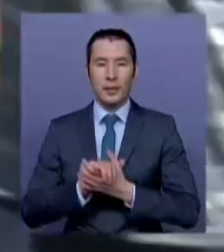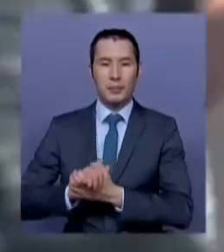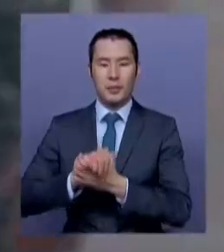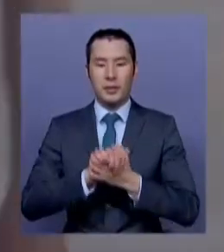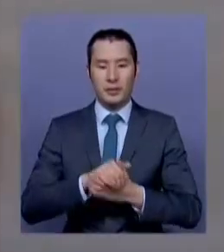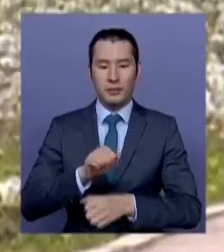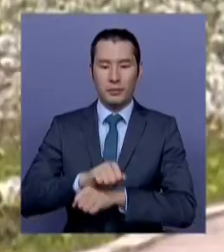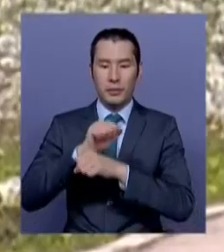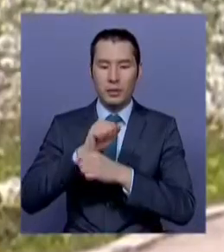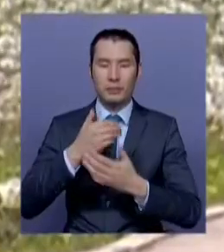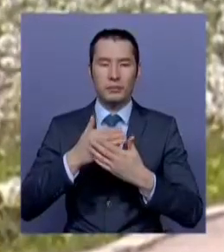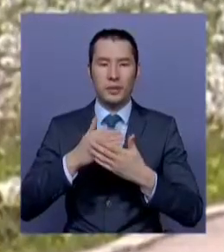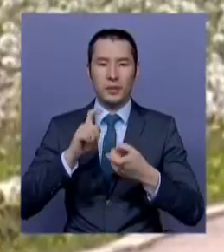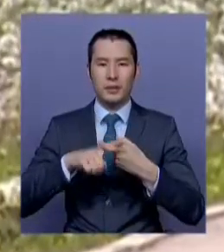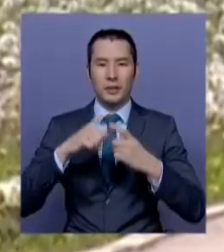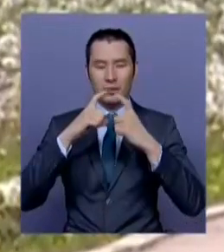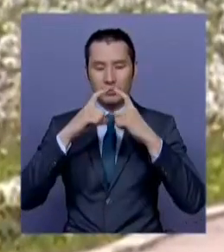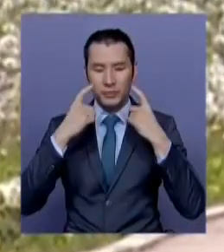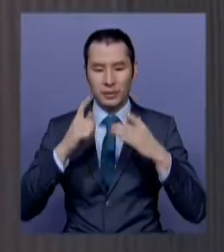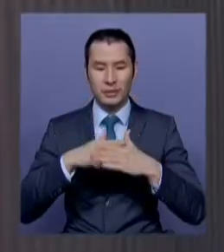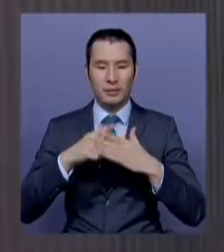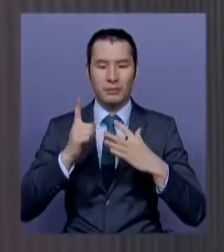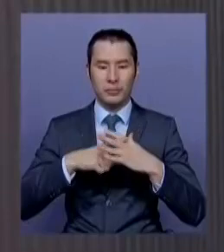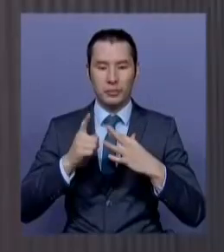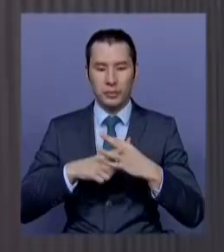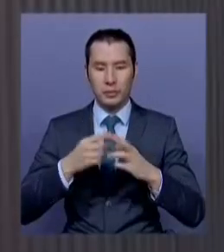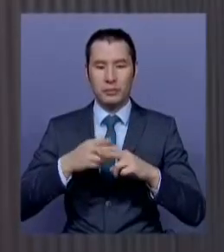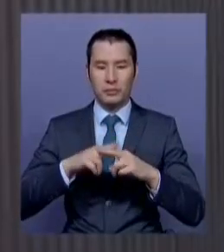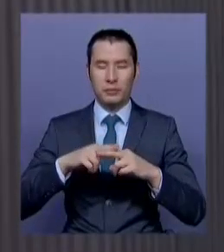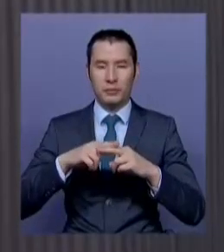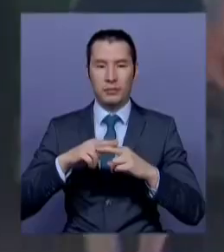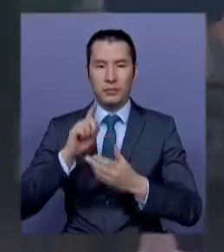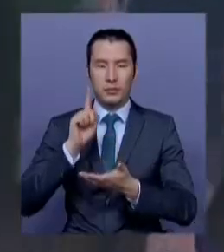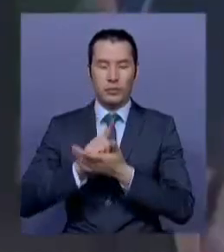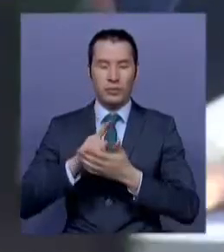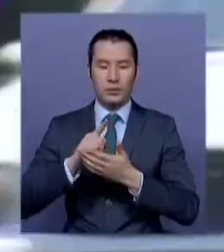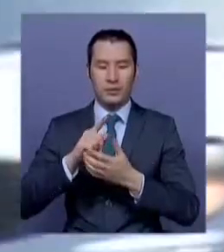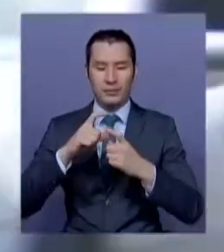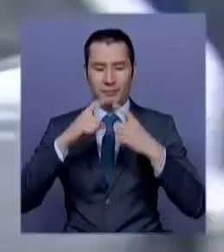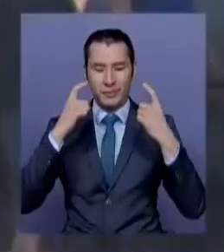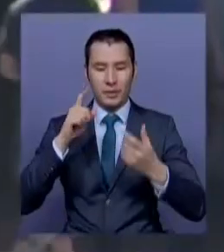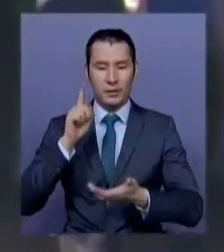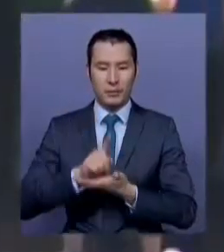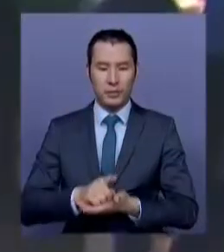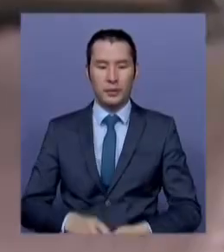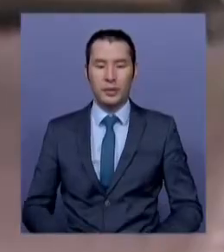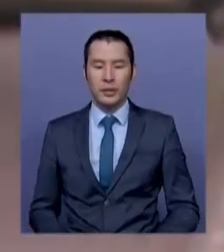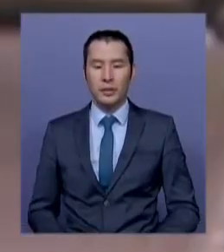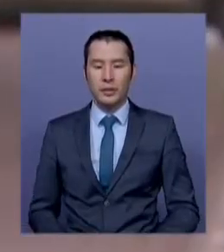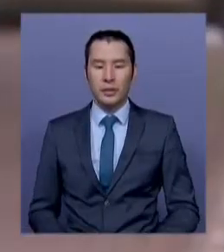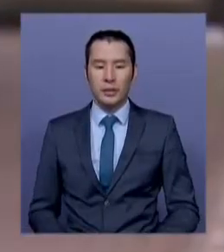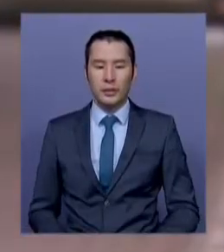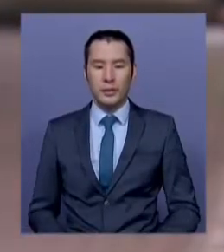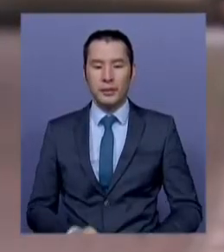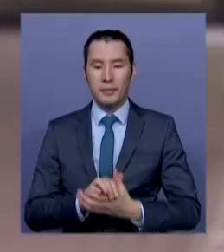бетперде сияқты жеке қорғаныс құралдарын қазіргідей пандемия кезінде киюге рұқсат беріледі. Митингтерге тыйым салу себептерінің тізімі де қысқартылып отыр. Бейбіт